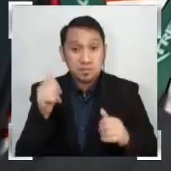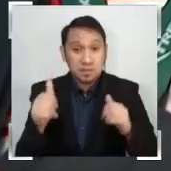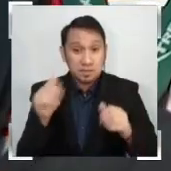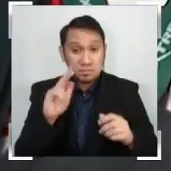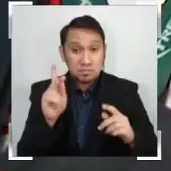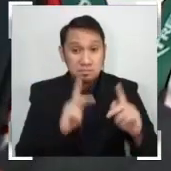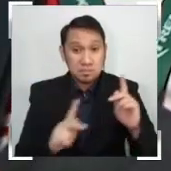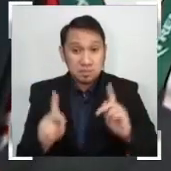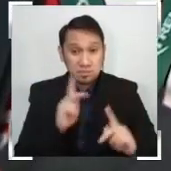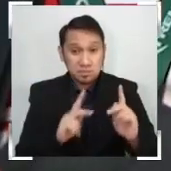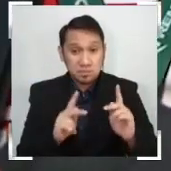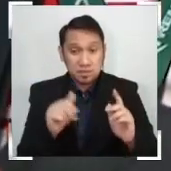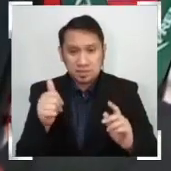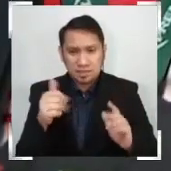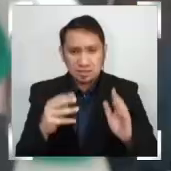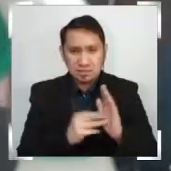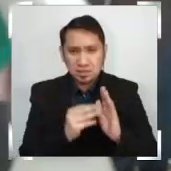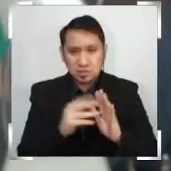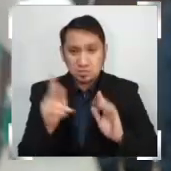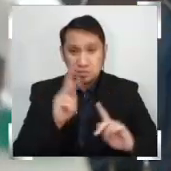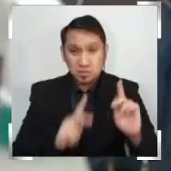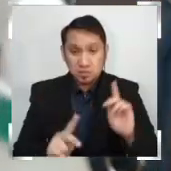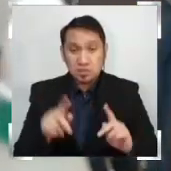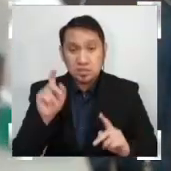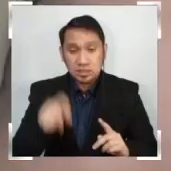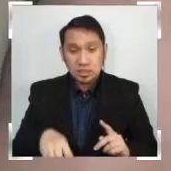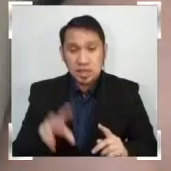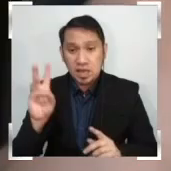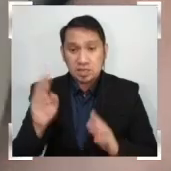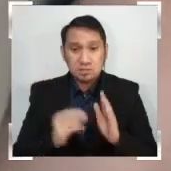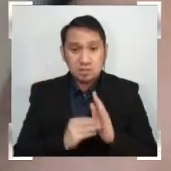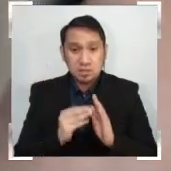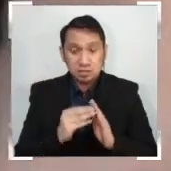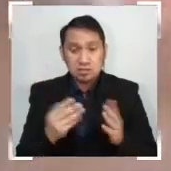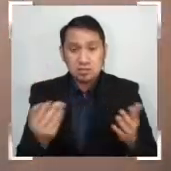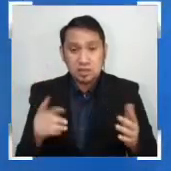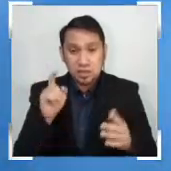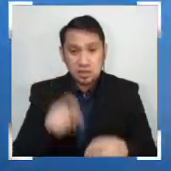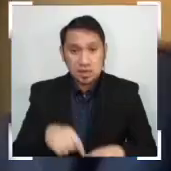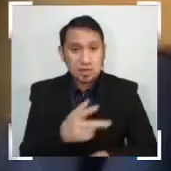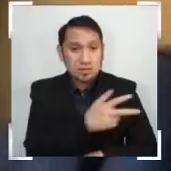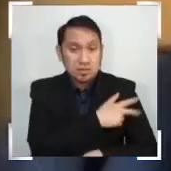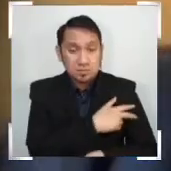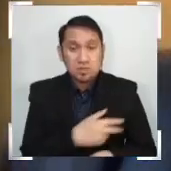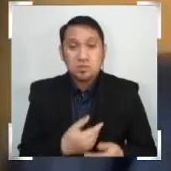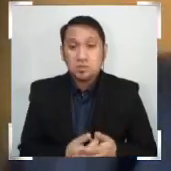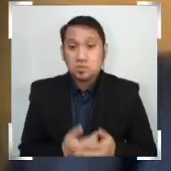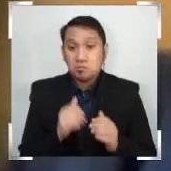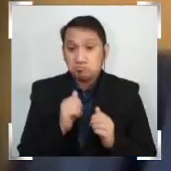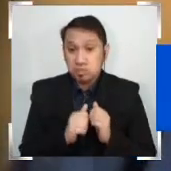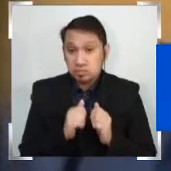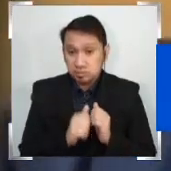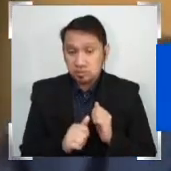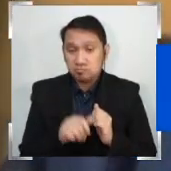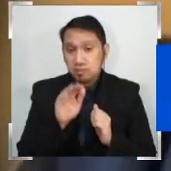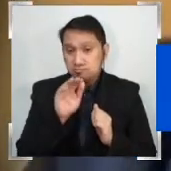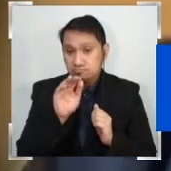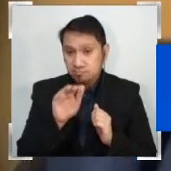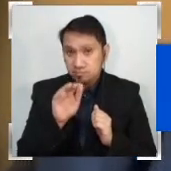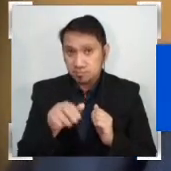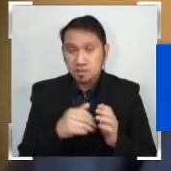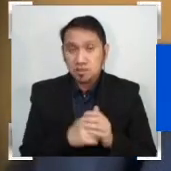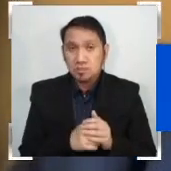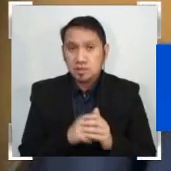ang nangangailangan ng booster. Kaya panawagan ni Presidential Advisor Joey Concepcion, we should be concerned but not panic. With